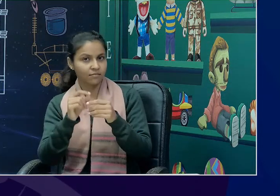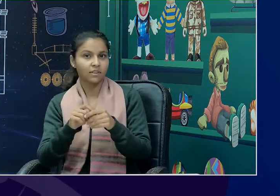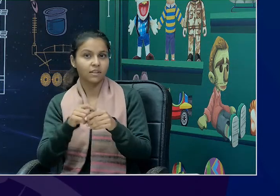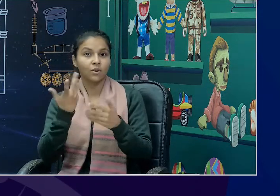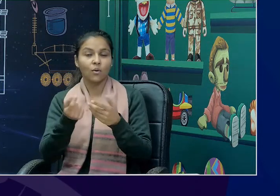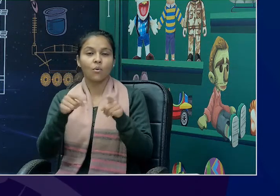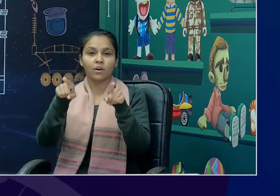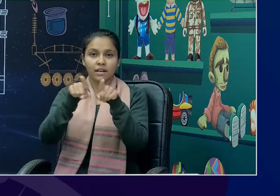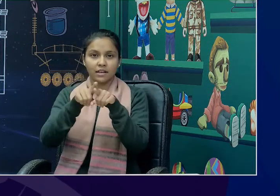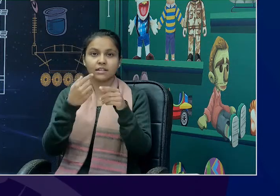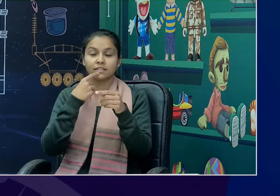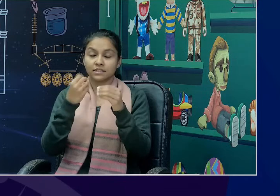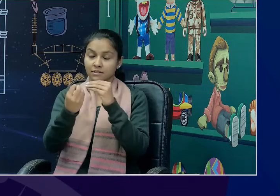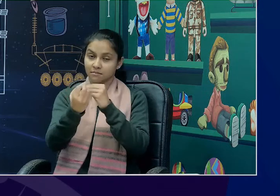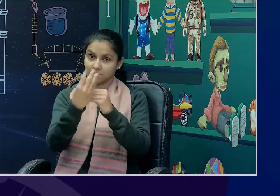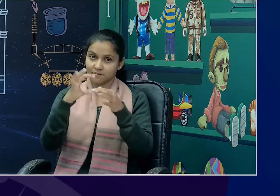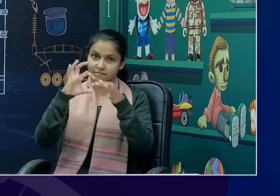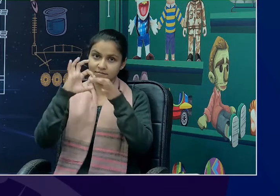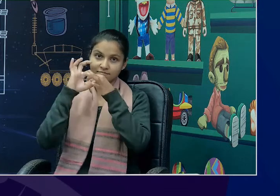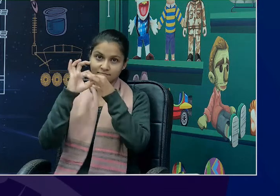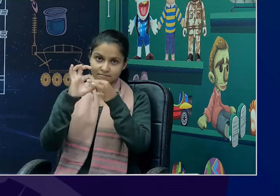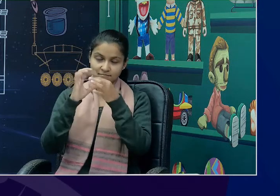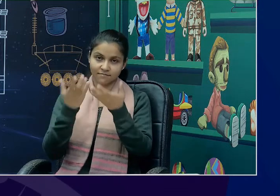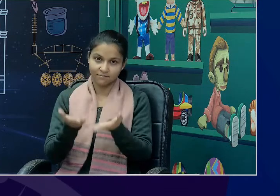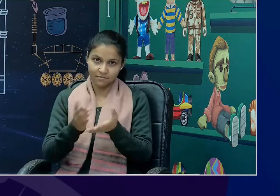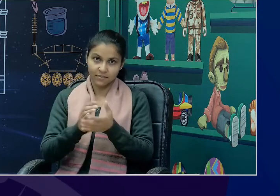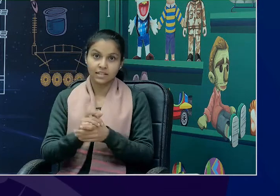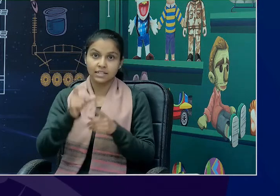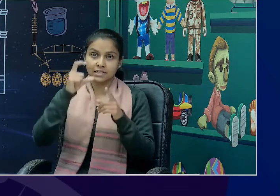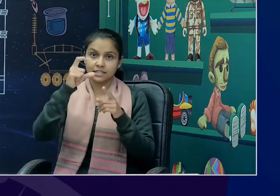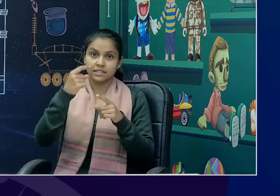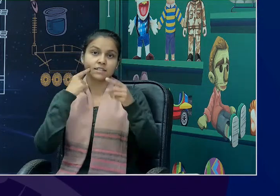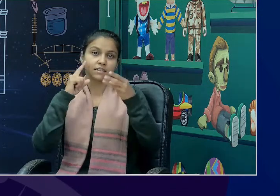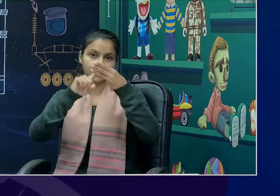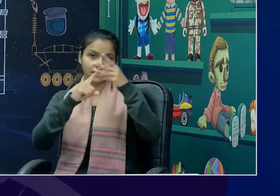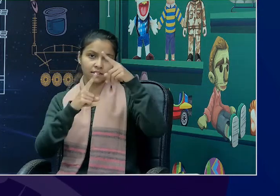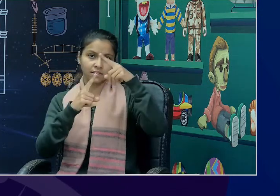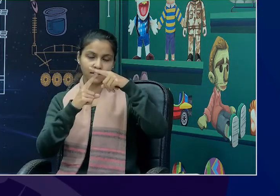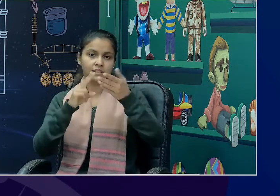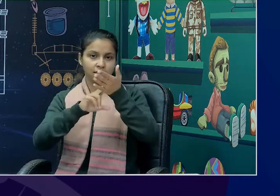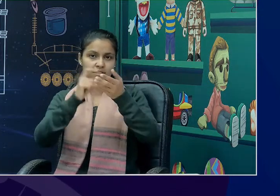इन्फॉर्मेटिव इन्फॉर्मेशन के लिए आप CIET NCERT